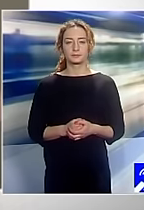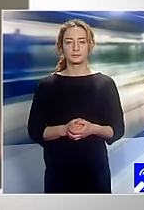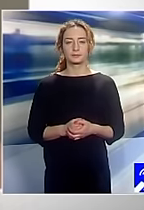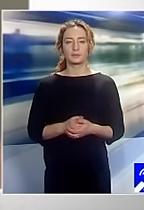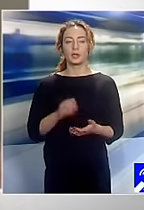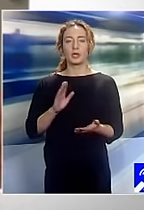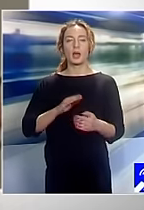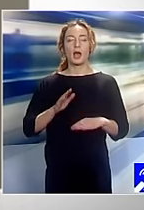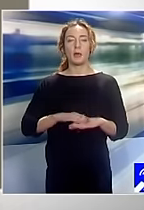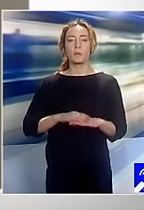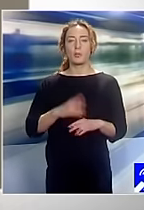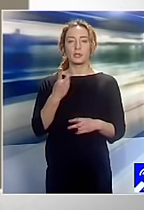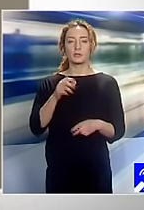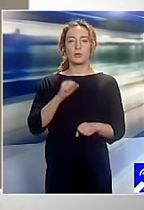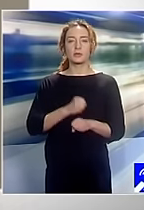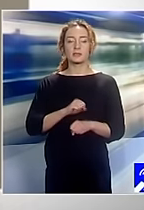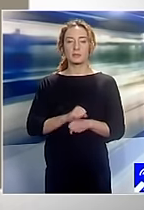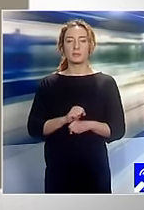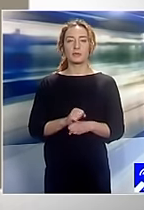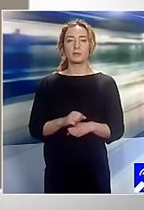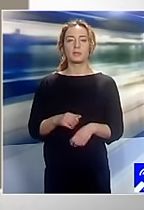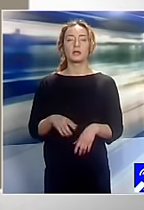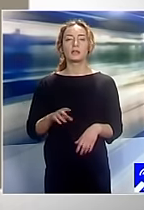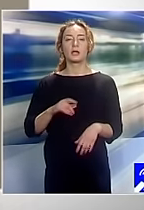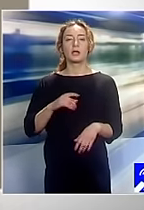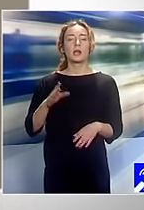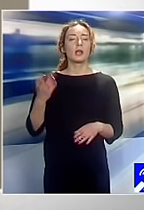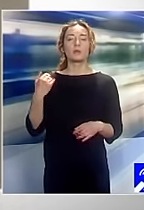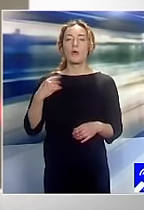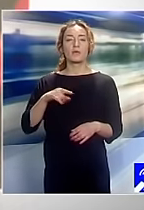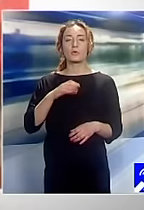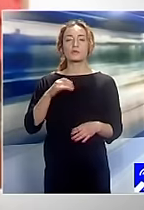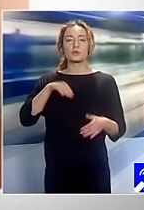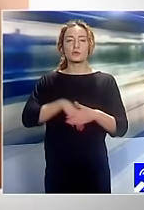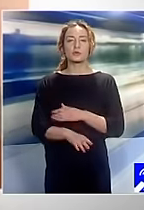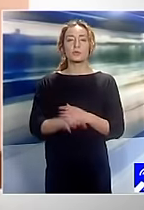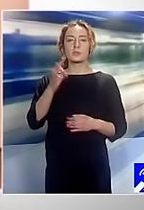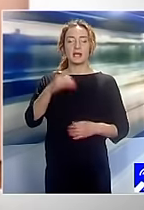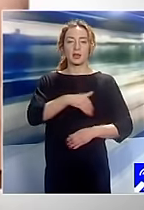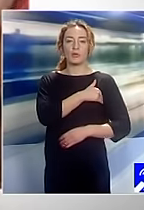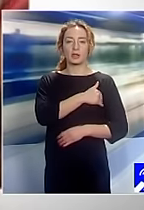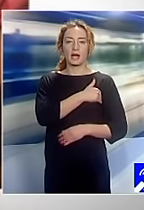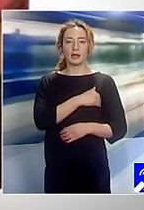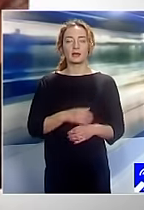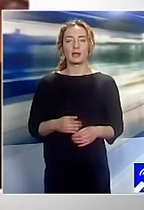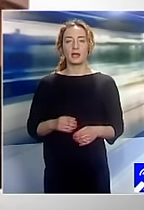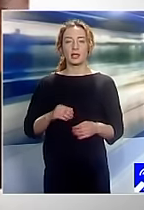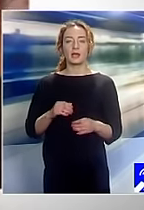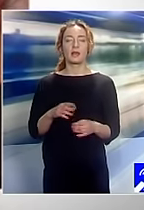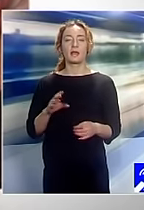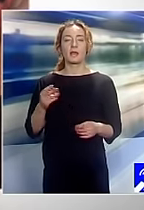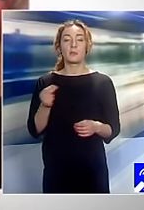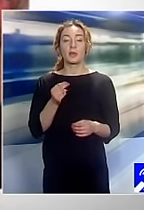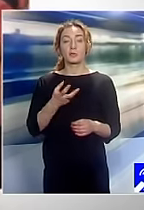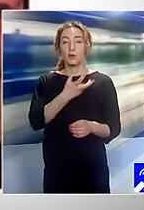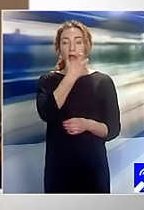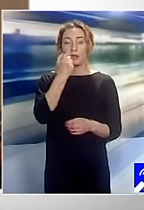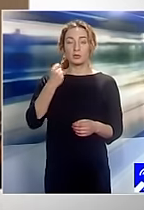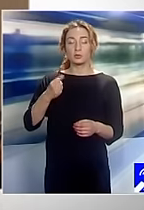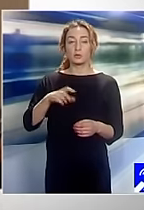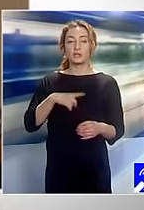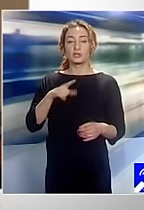De aproape două săptămâni, gradele din termometre nu au mai scăzut sub 0 grade Celsius. Temperaturile ridicate, dar și variațiile mari